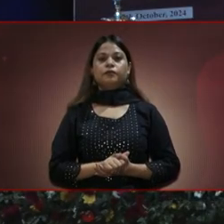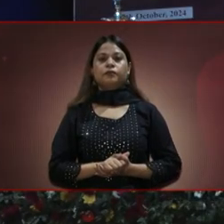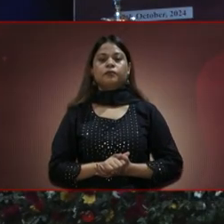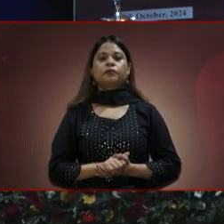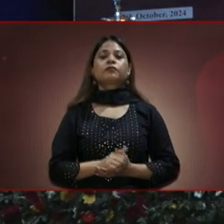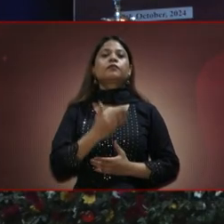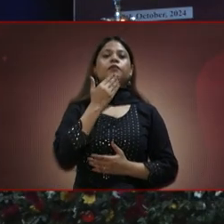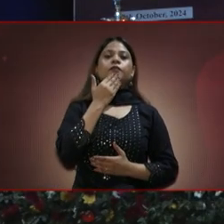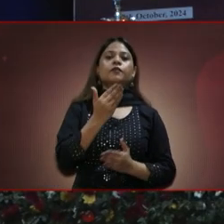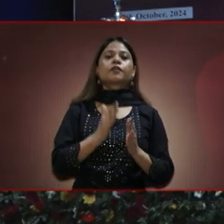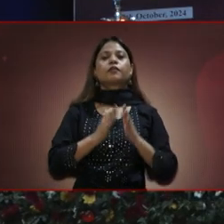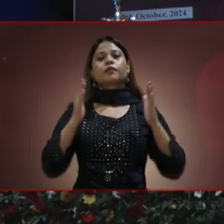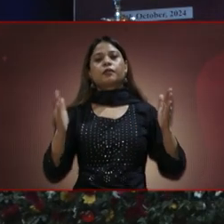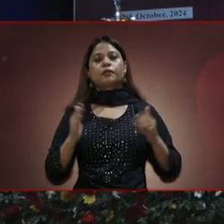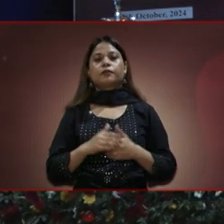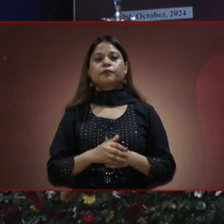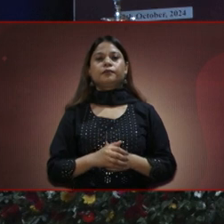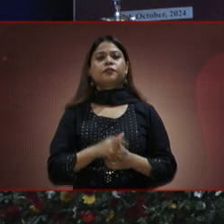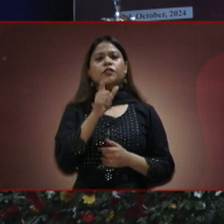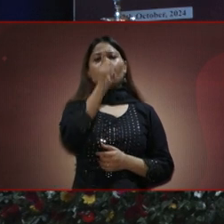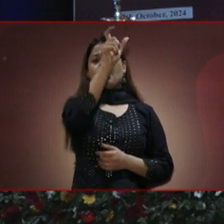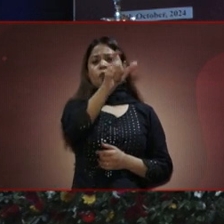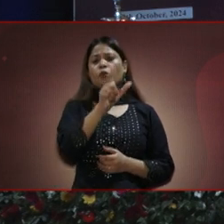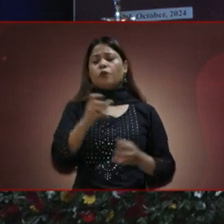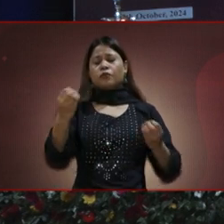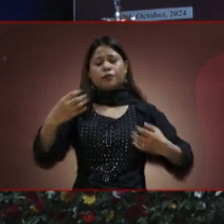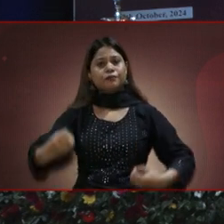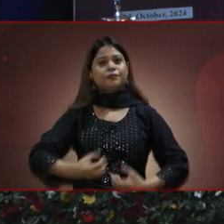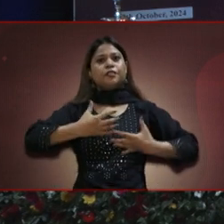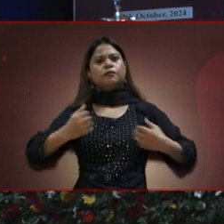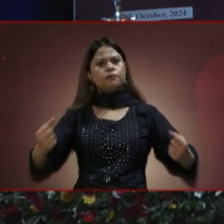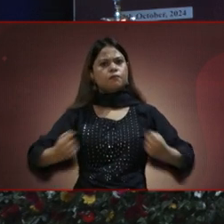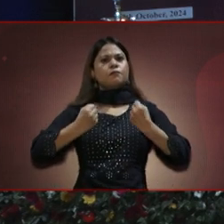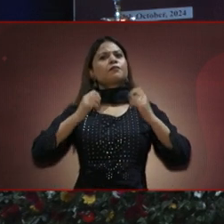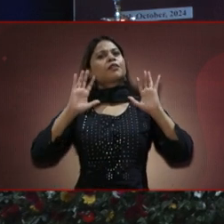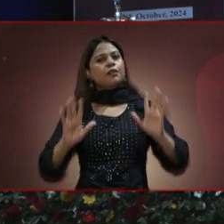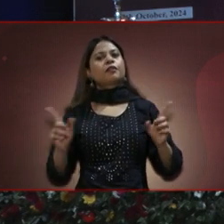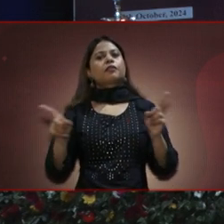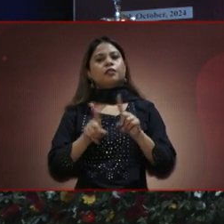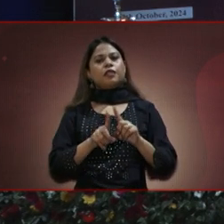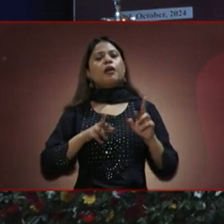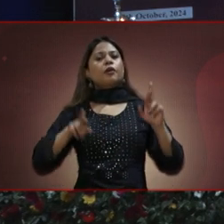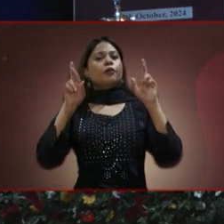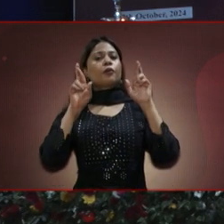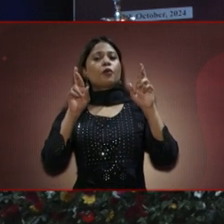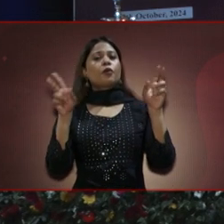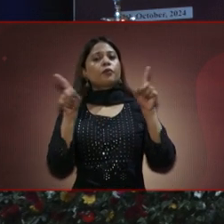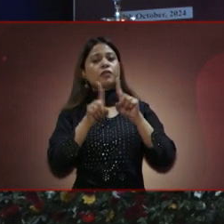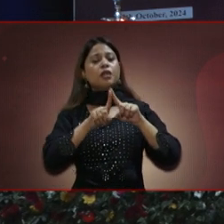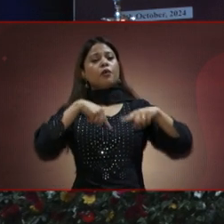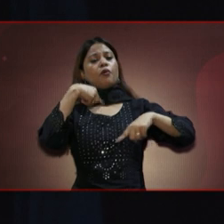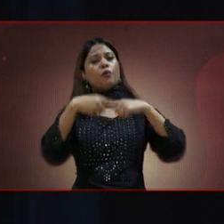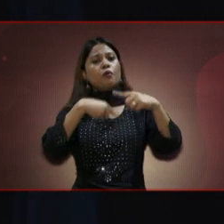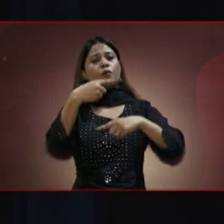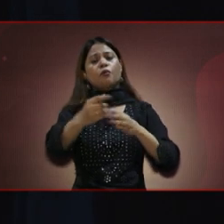बहुत बहुत धन्यवाद सर, अपने ऊर्जापूर्ण विचारों से आपने हमारा मार्गदर्शन किया। आशा है कि आपका नेतृत्व हमें हमेशा